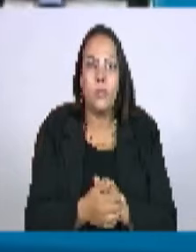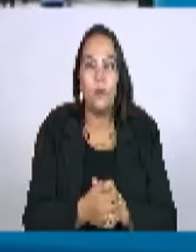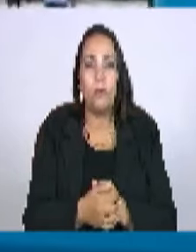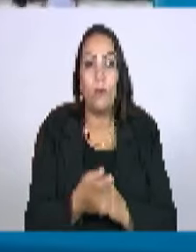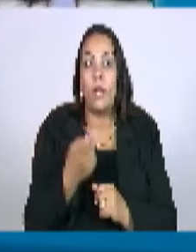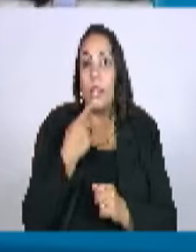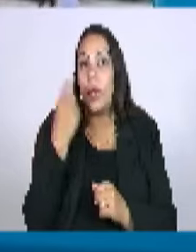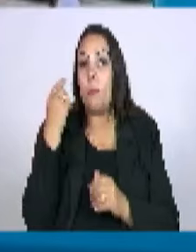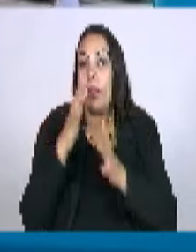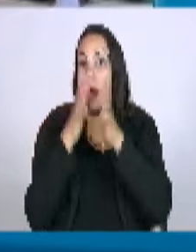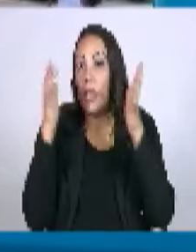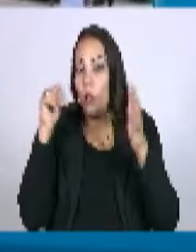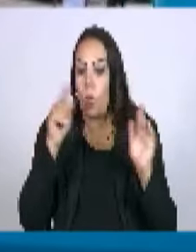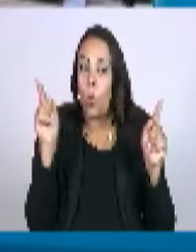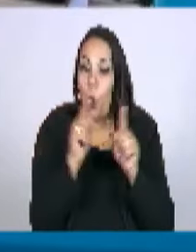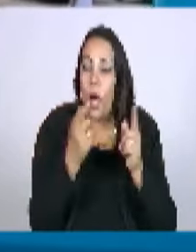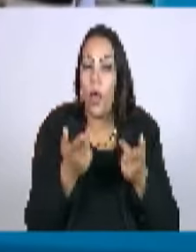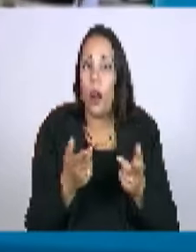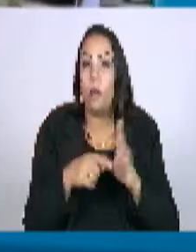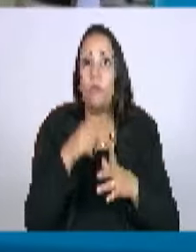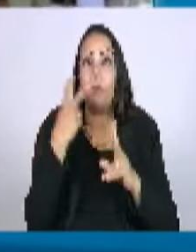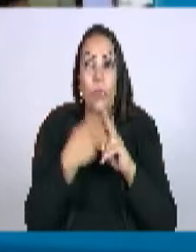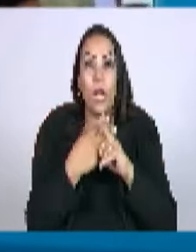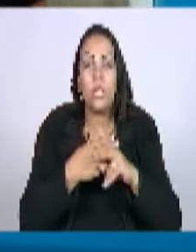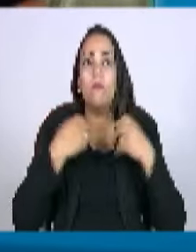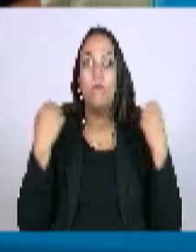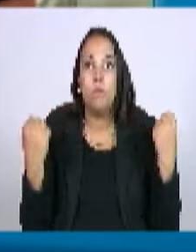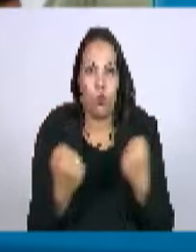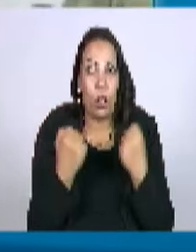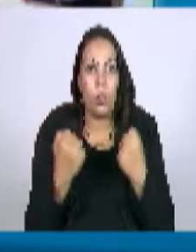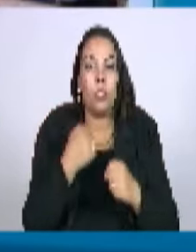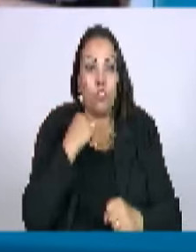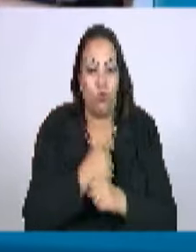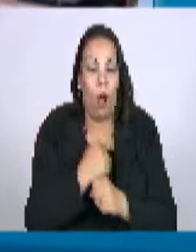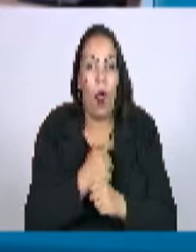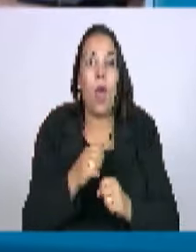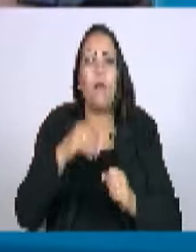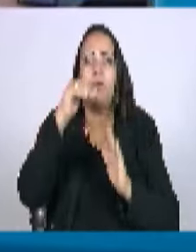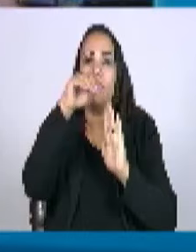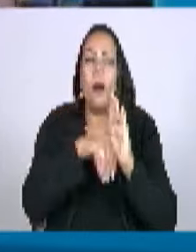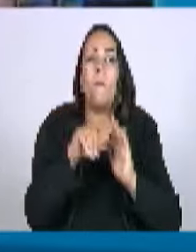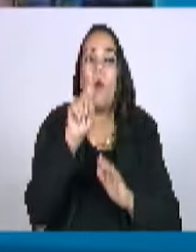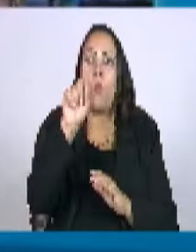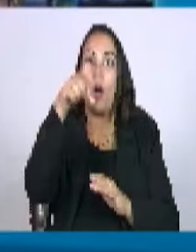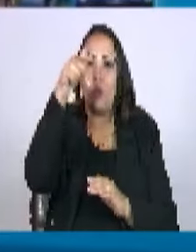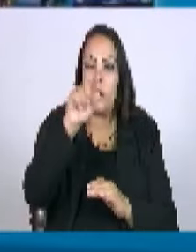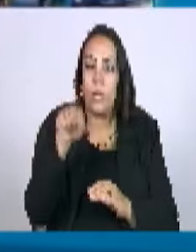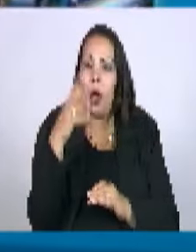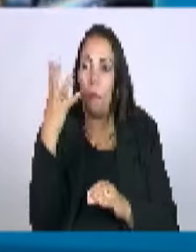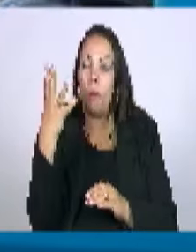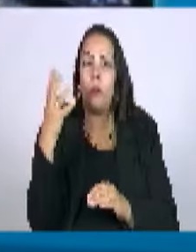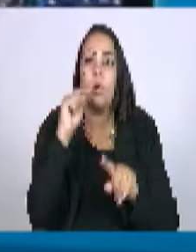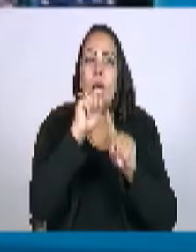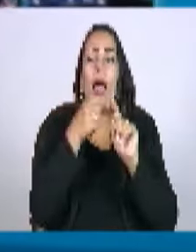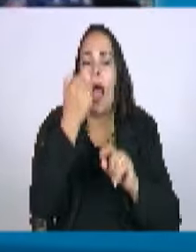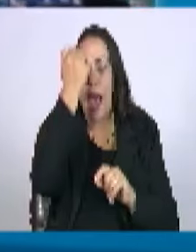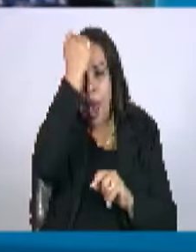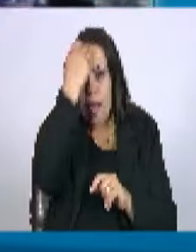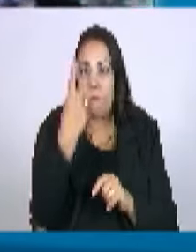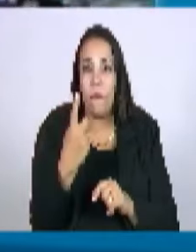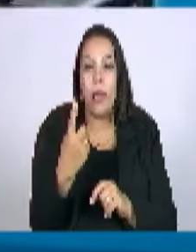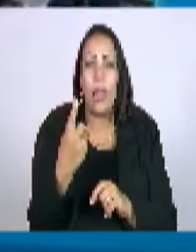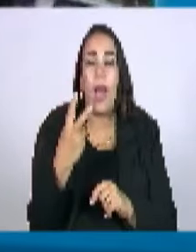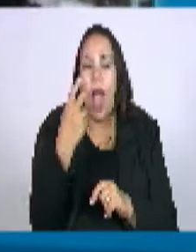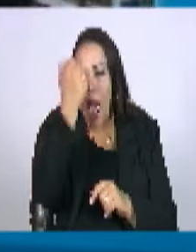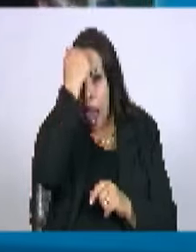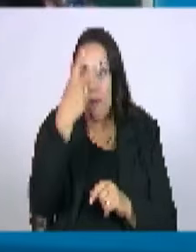بيقلوا عدد السكان المؤهلين للعمل انخفض من 61.4 عام 2008 دلوقتي